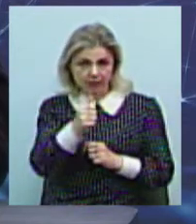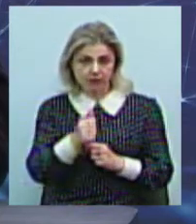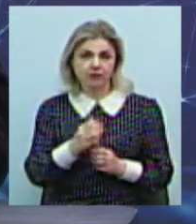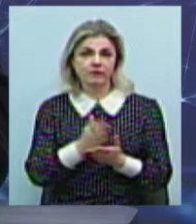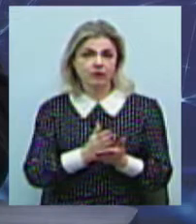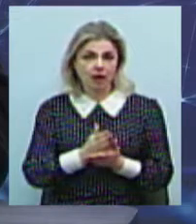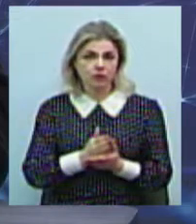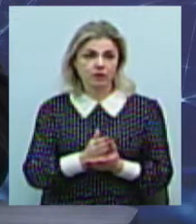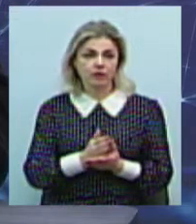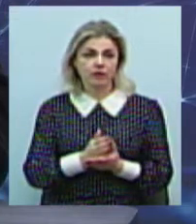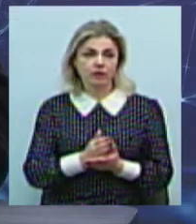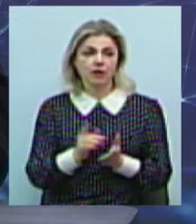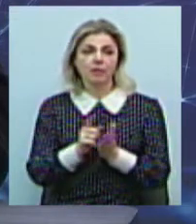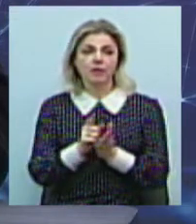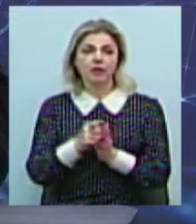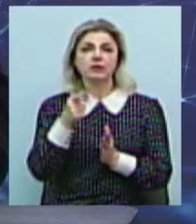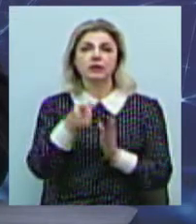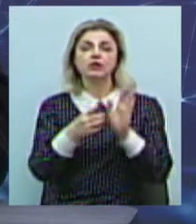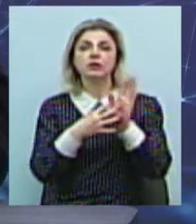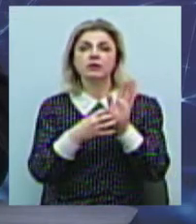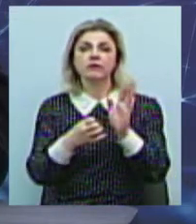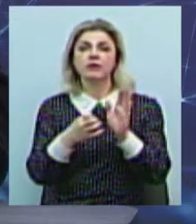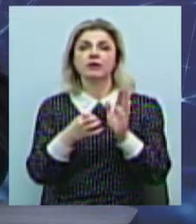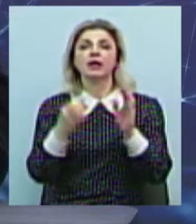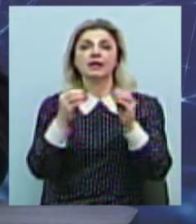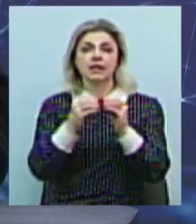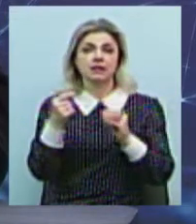А пенсія у мене зараз 1910